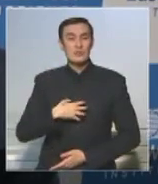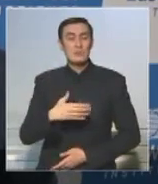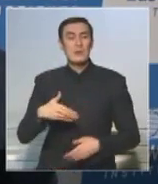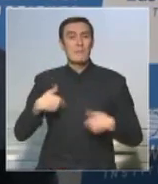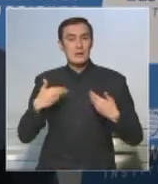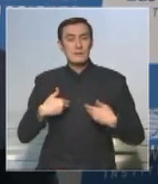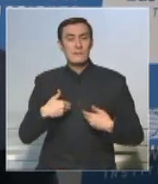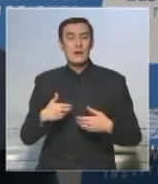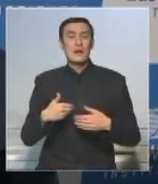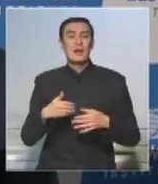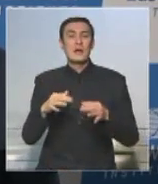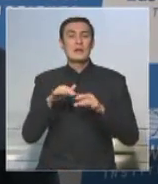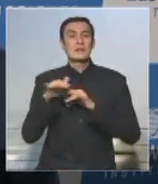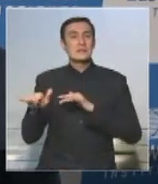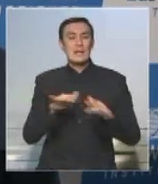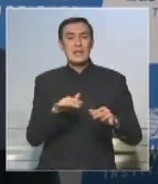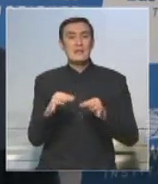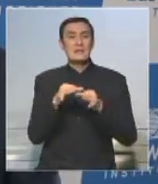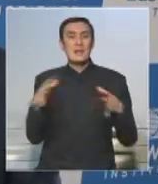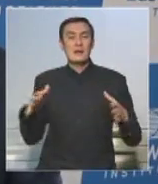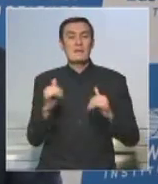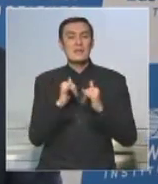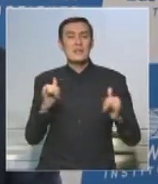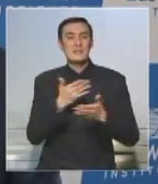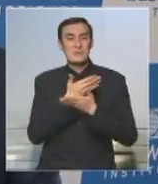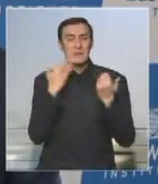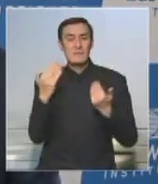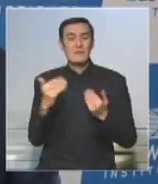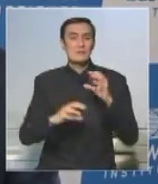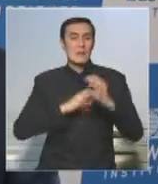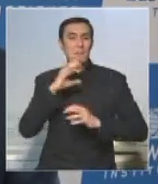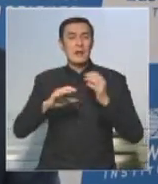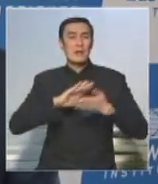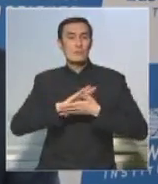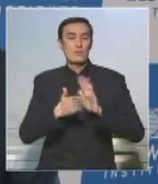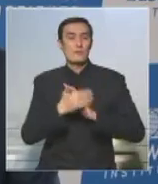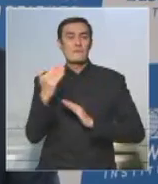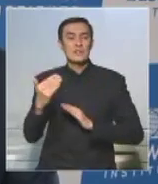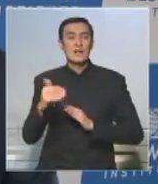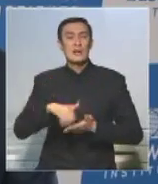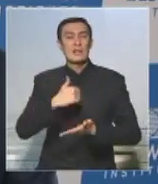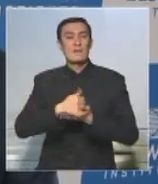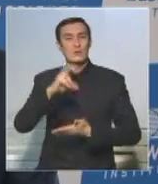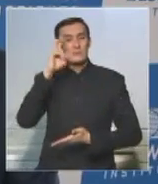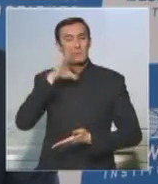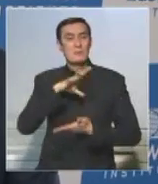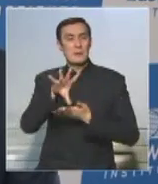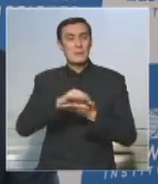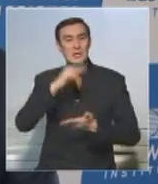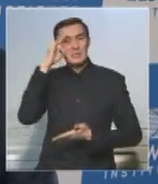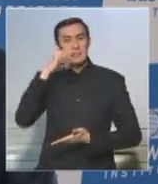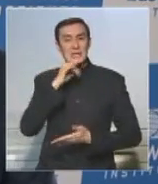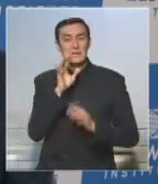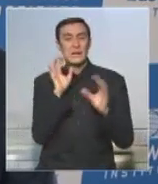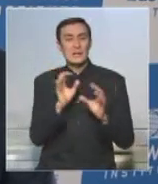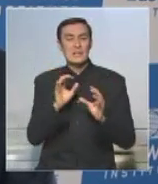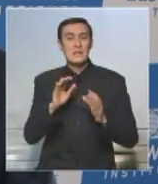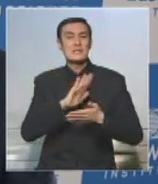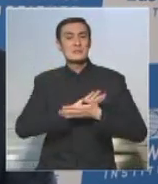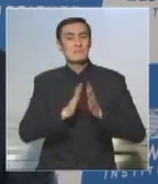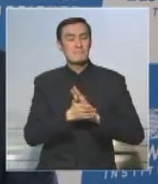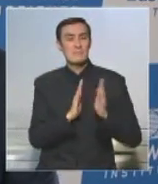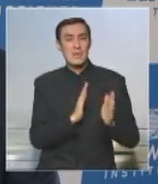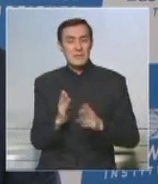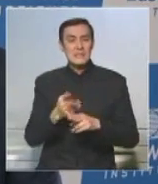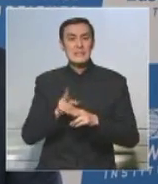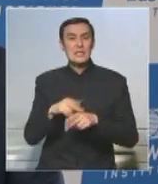деле ядерного нераспространения на глобальном уровне. Ваш президент показал пример во многих сферах. Казахстану удалось сохранить внутреннюю стабильность,